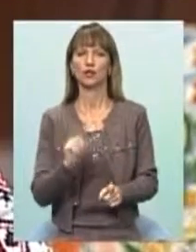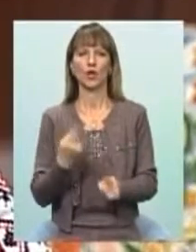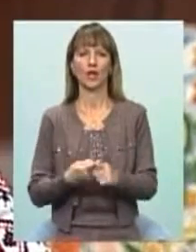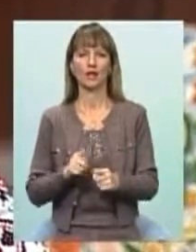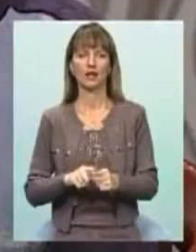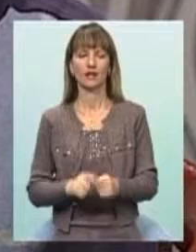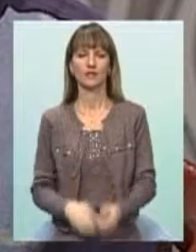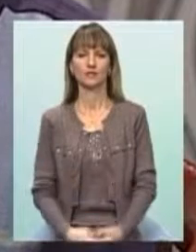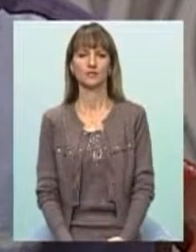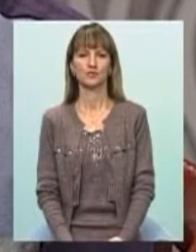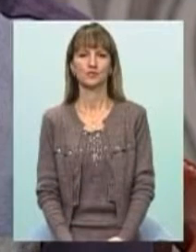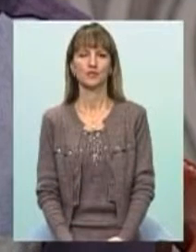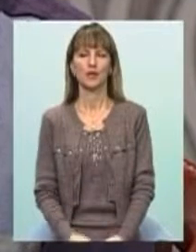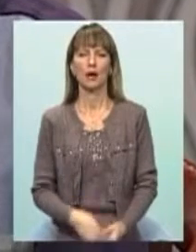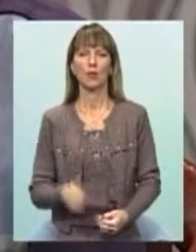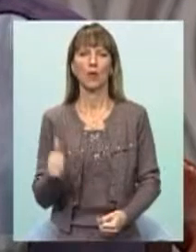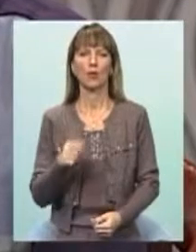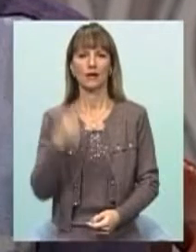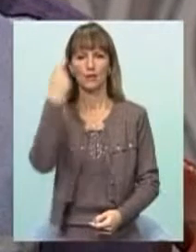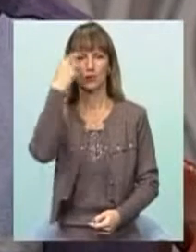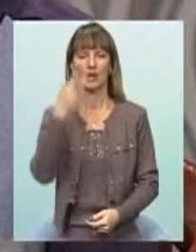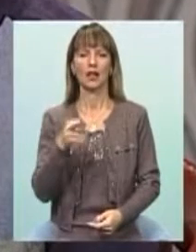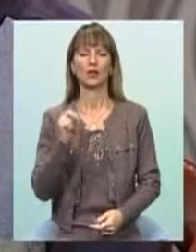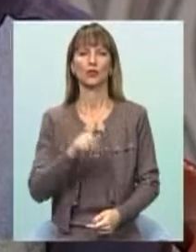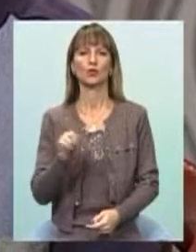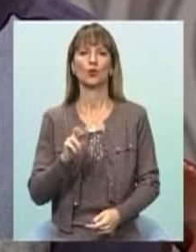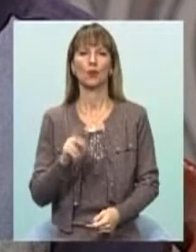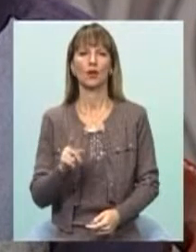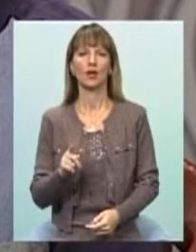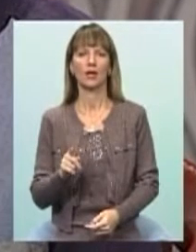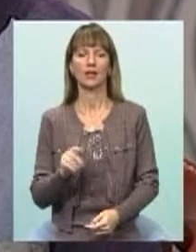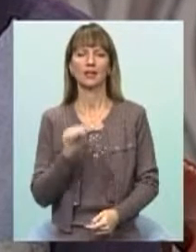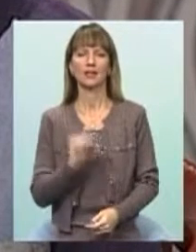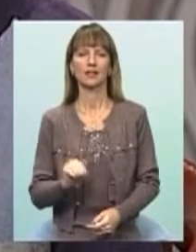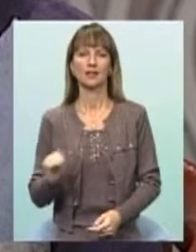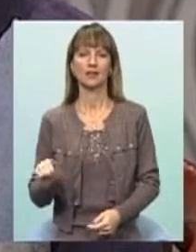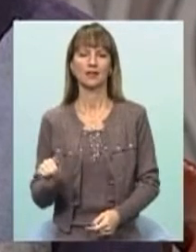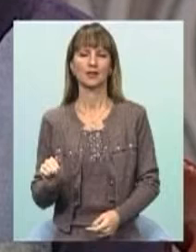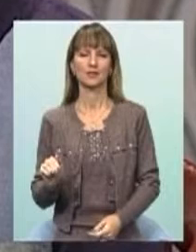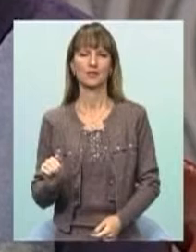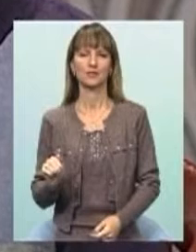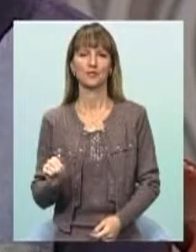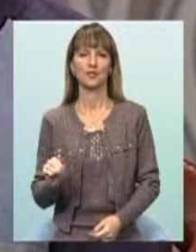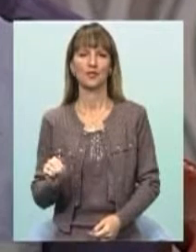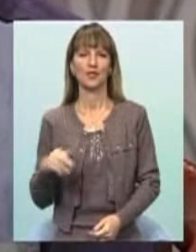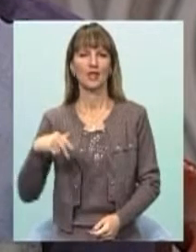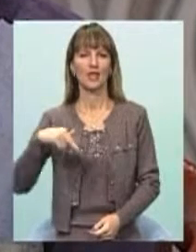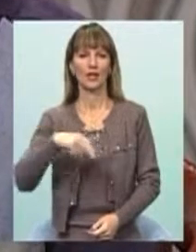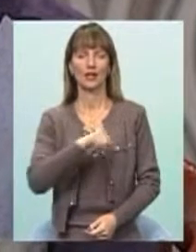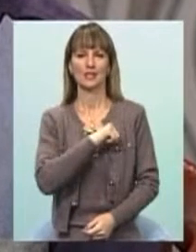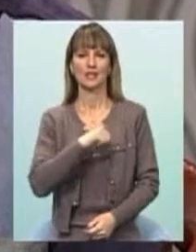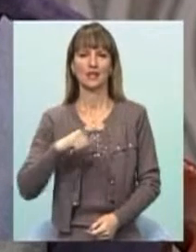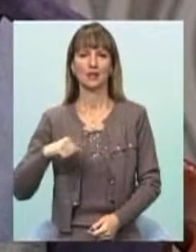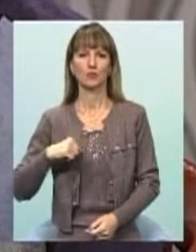таке привиди? Ну, по-перше, їх вигадали для того, щоб діти не ходили самі